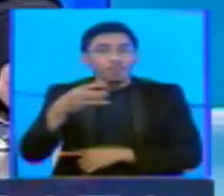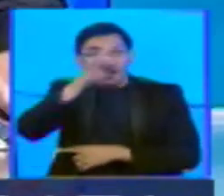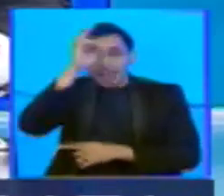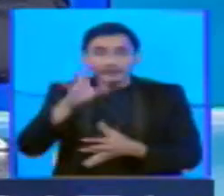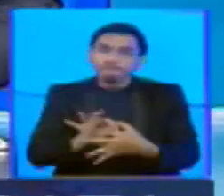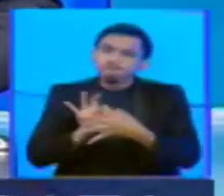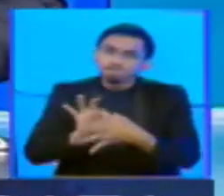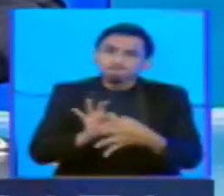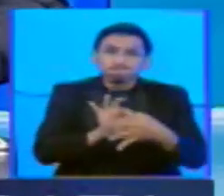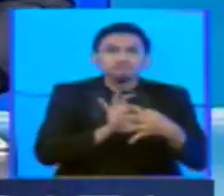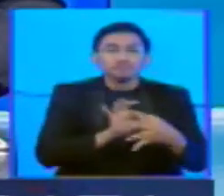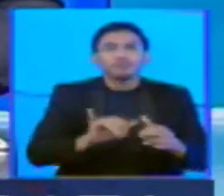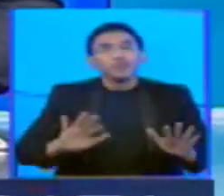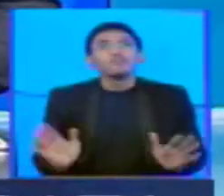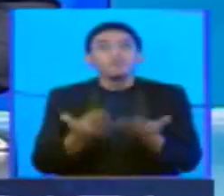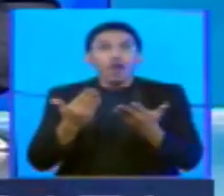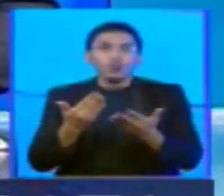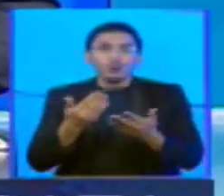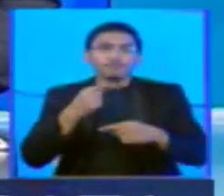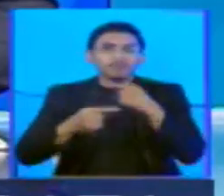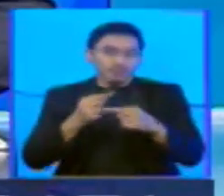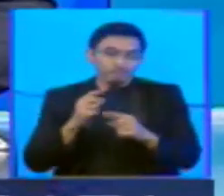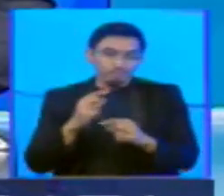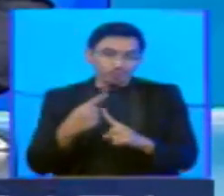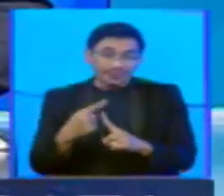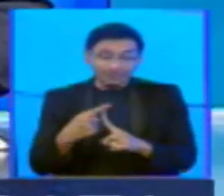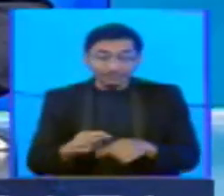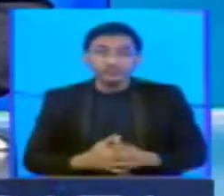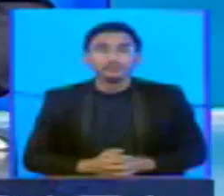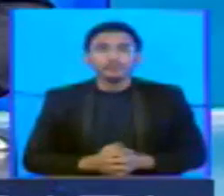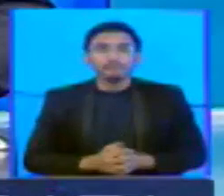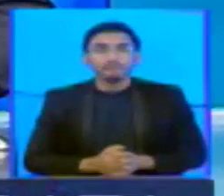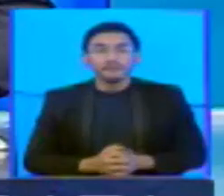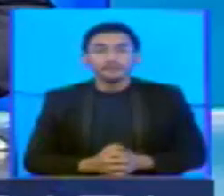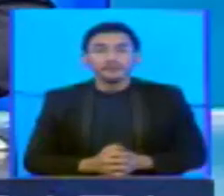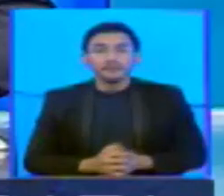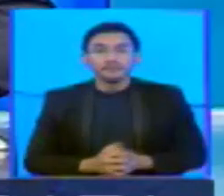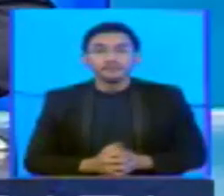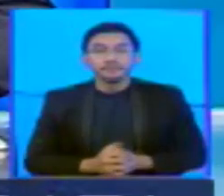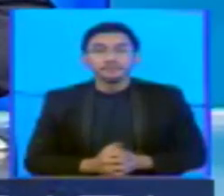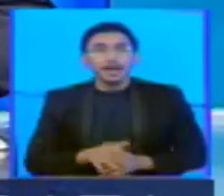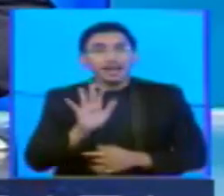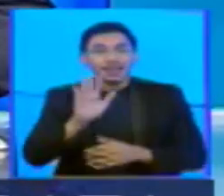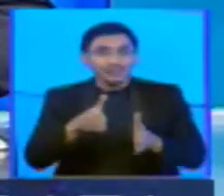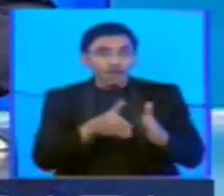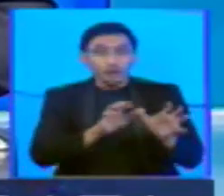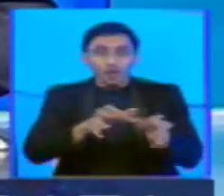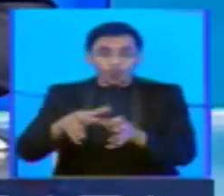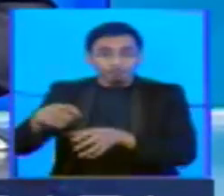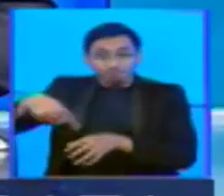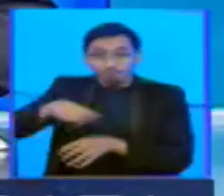kreatif bekerjasama membangun narasi positif nantinya sektor paragraf dapat menjadi lokomotif kebangkitan ekonomi